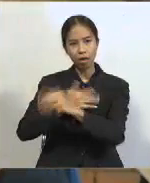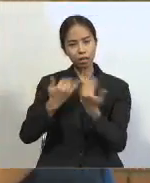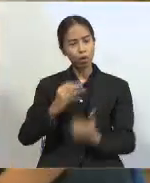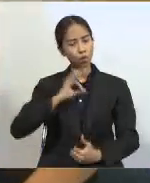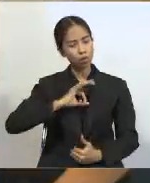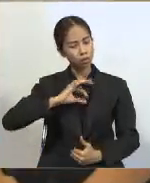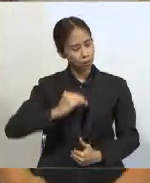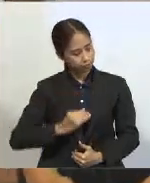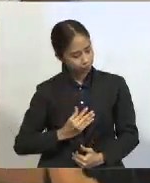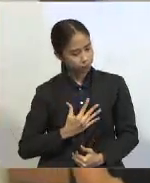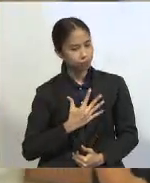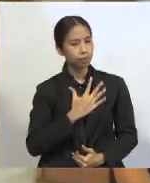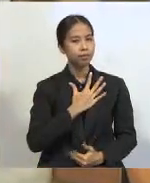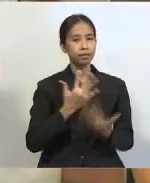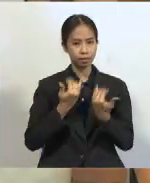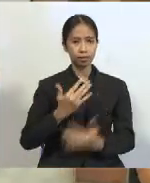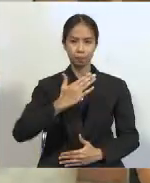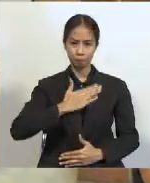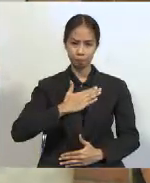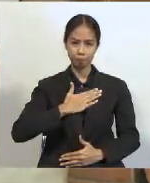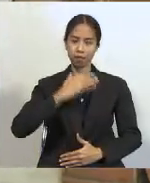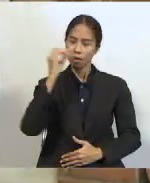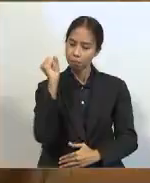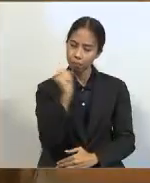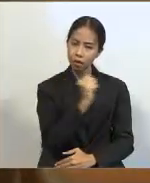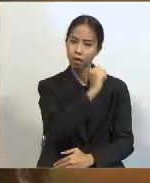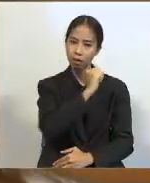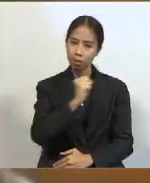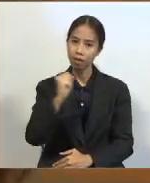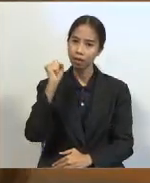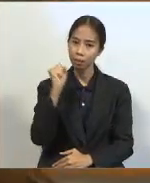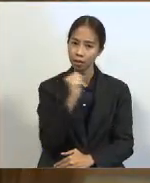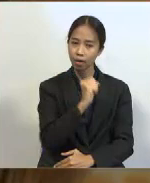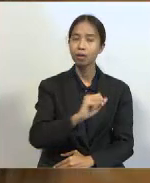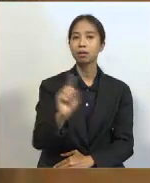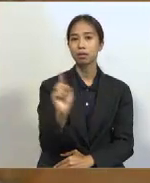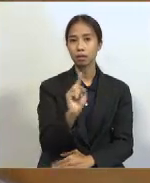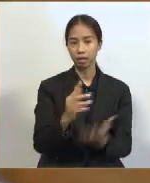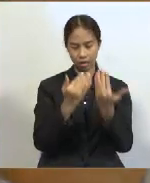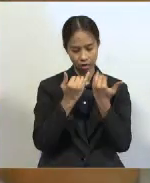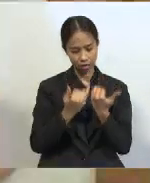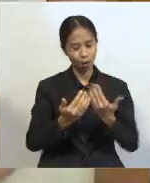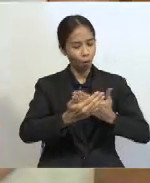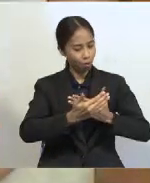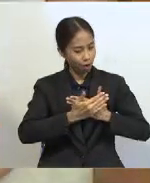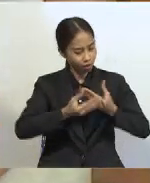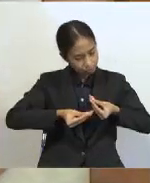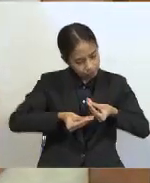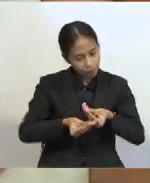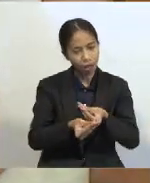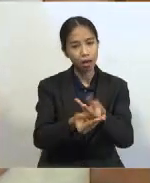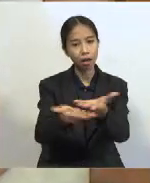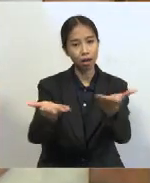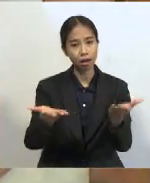ใจที่มีส่วนในการถ่ายทอดบทเพลงพิเศษเพราะนอกจากจะเป็นการส่งต่อความรักการ